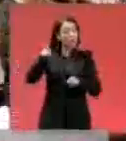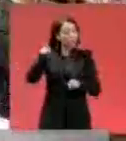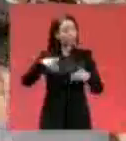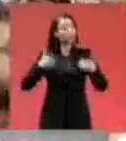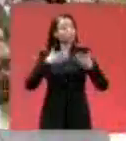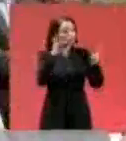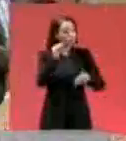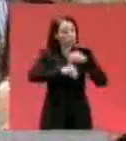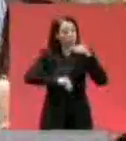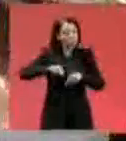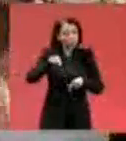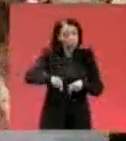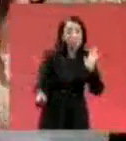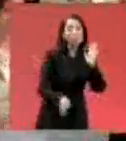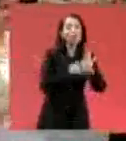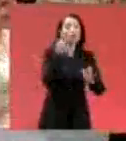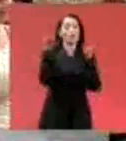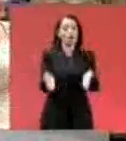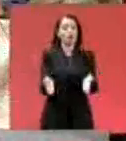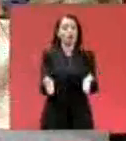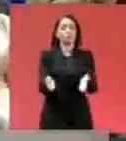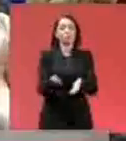που θα ψηφίσουν για πρώτη φορά τώρα.